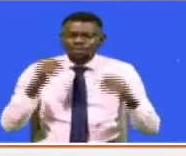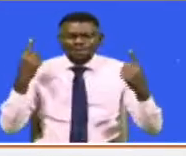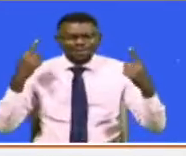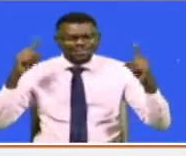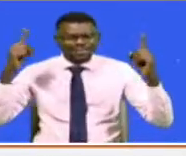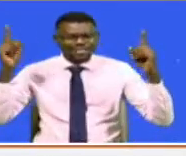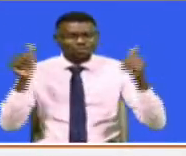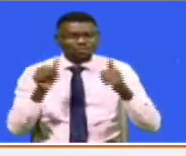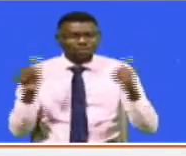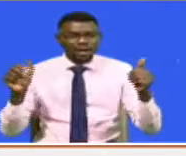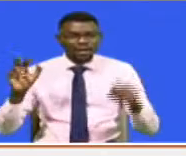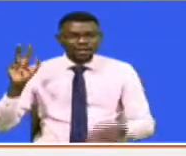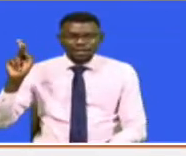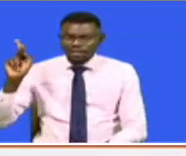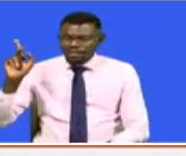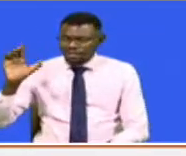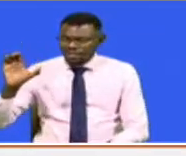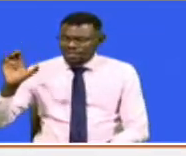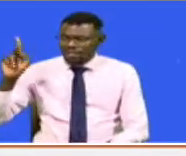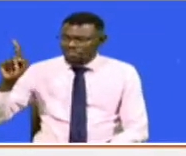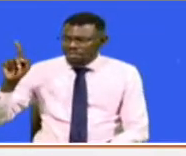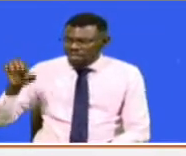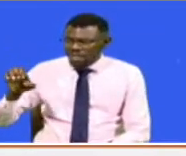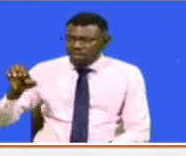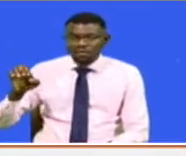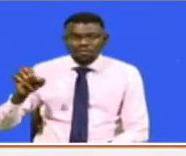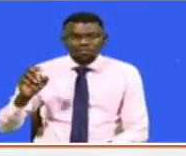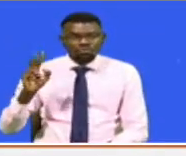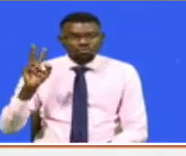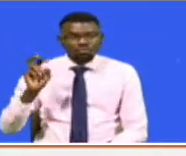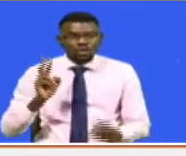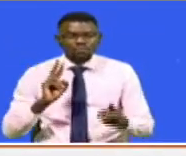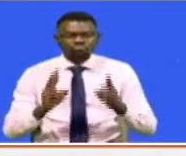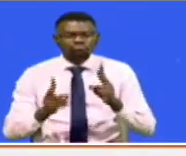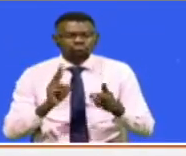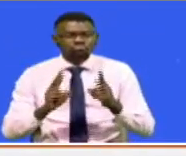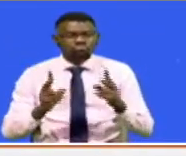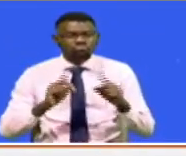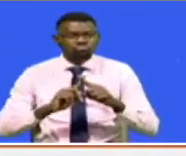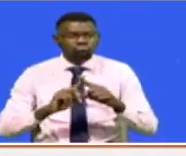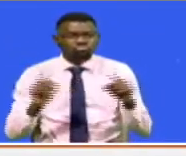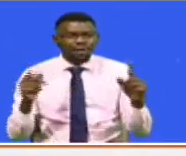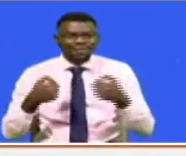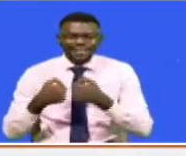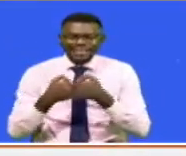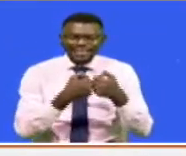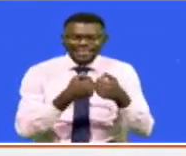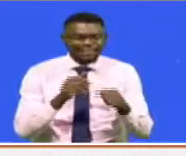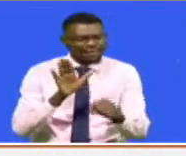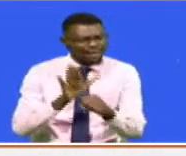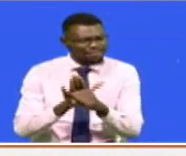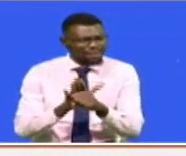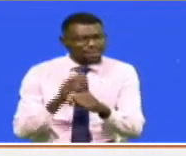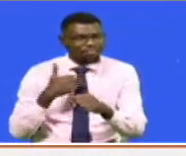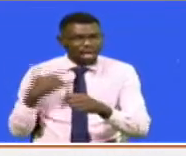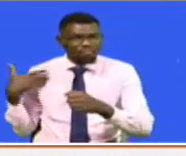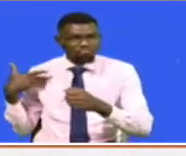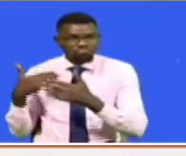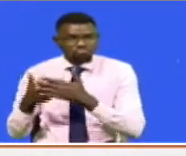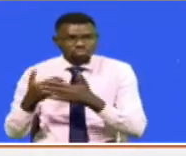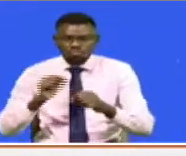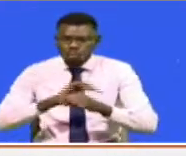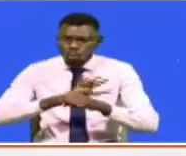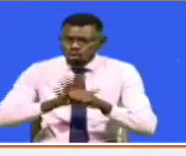vema kwenye mtihani wa kitaifa wa KCPE mwaka 2022 licha ya changamoto kumradhi zilizosababishwa na janga